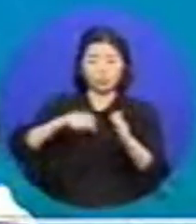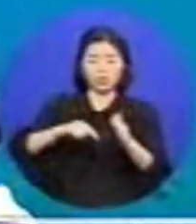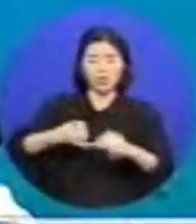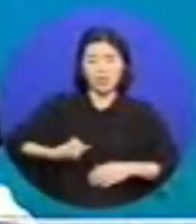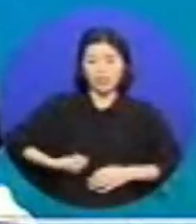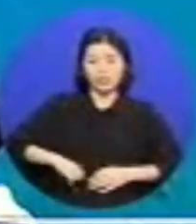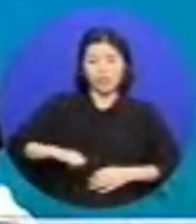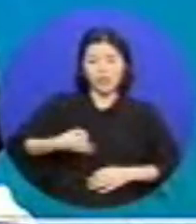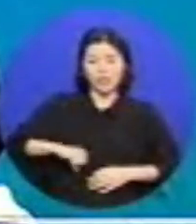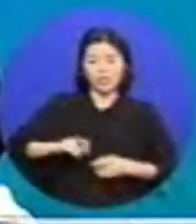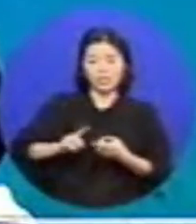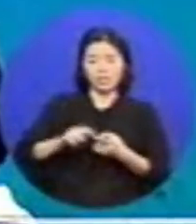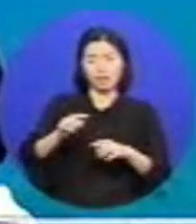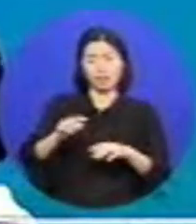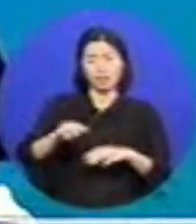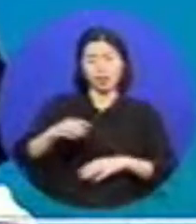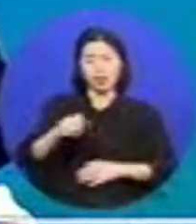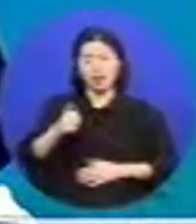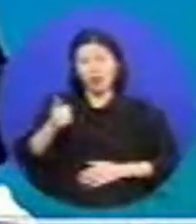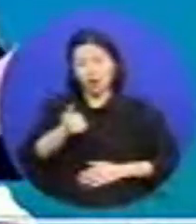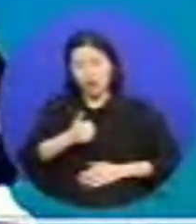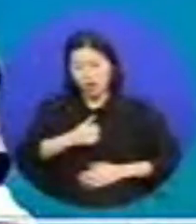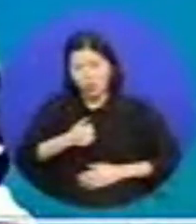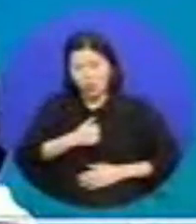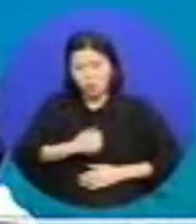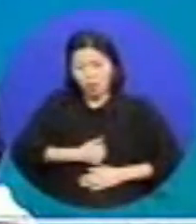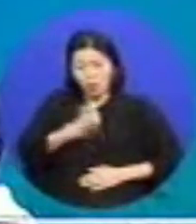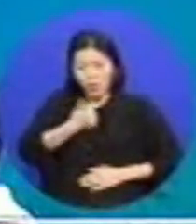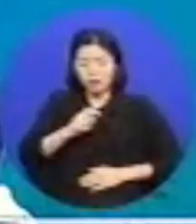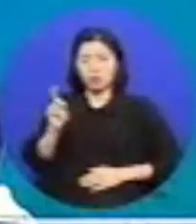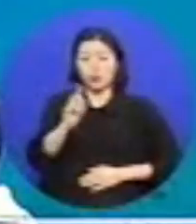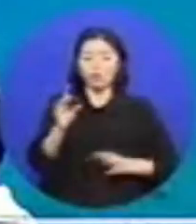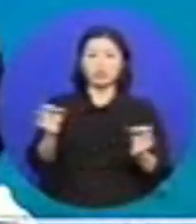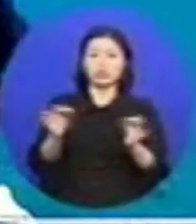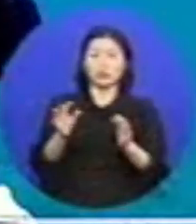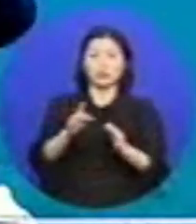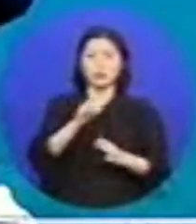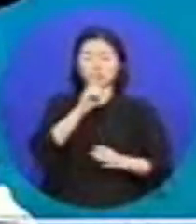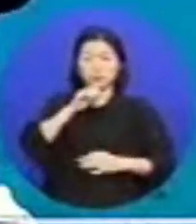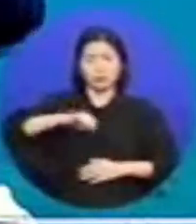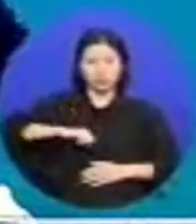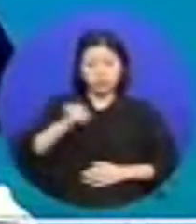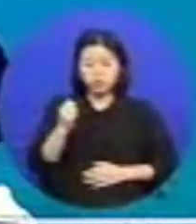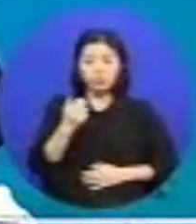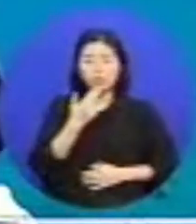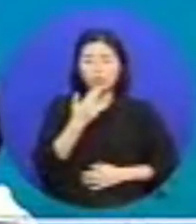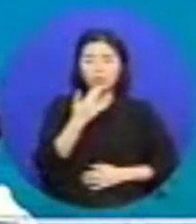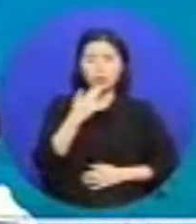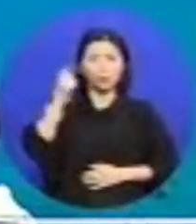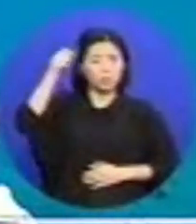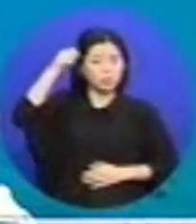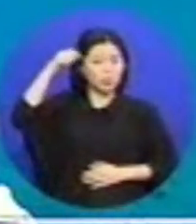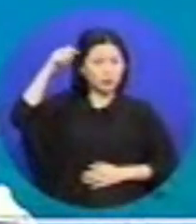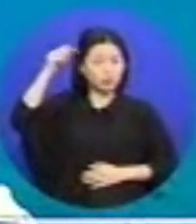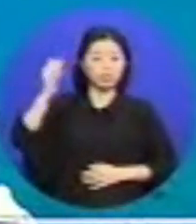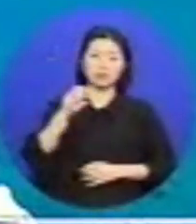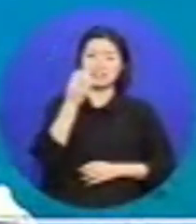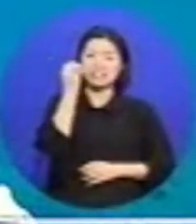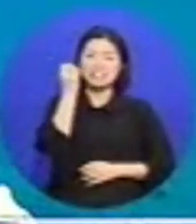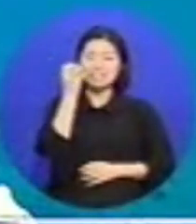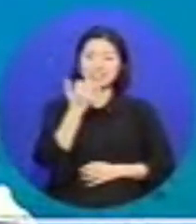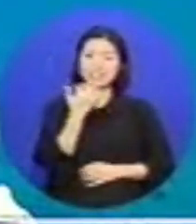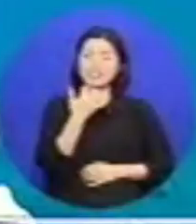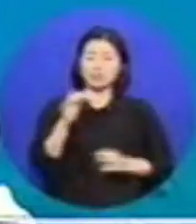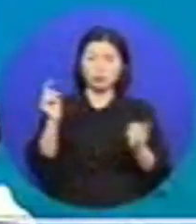너무 속상해요. 어느 순간부터 말을 전혀 안 들어요. 머리는 이상한 색으로 물감을